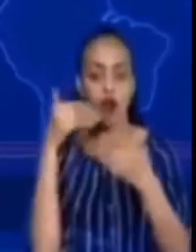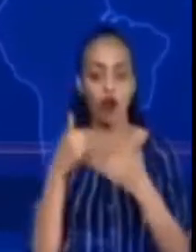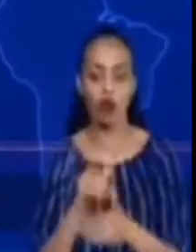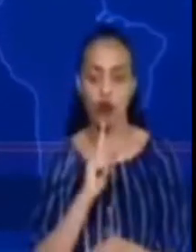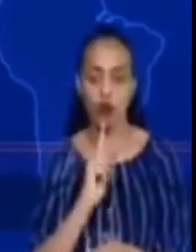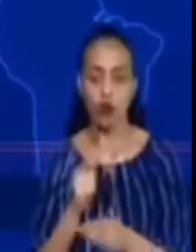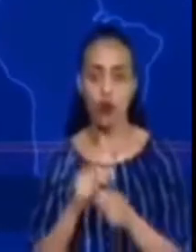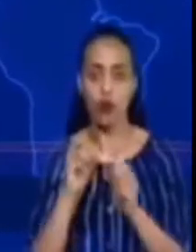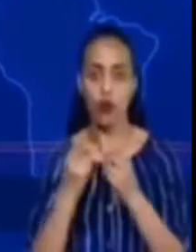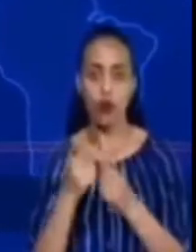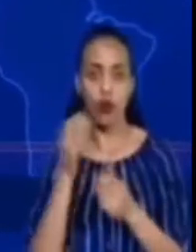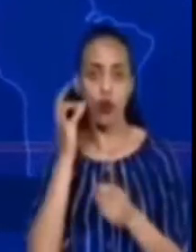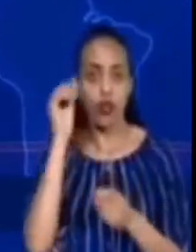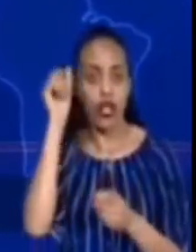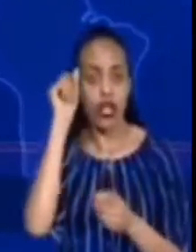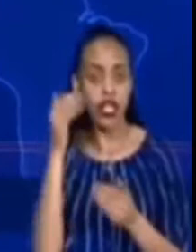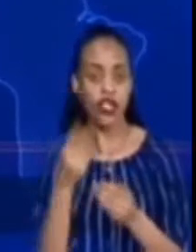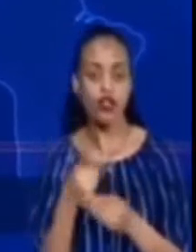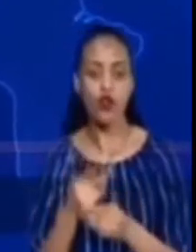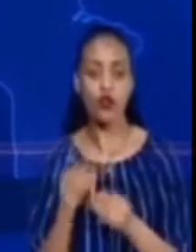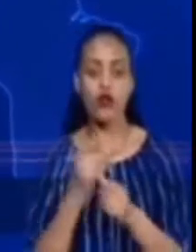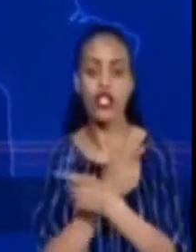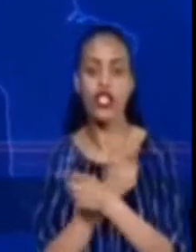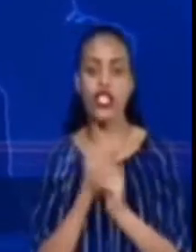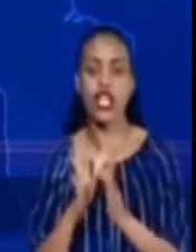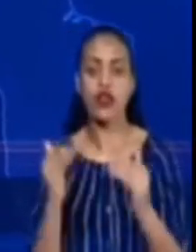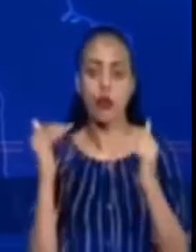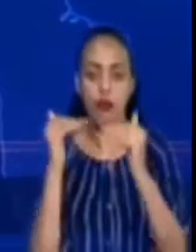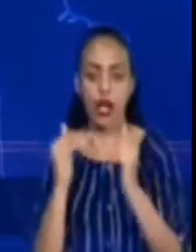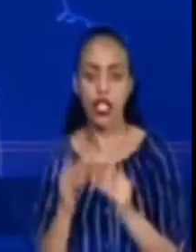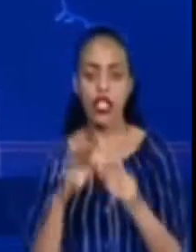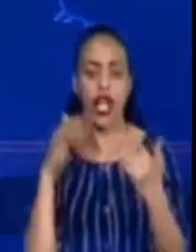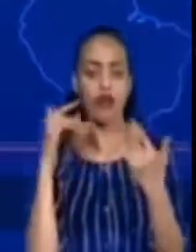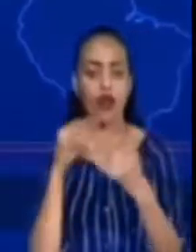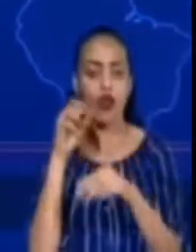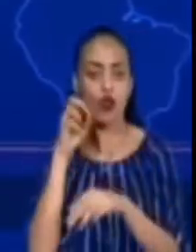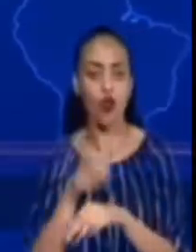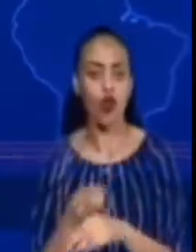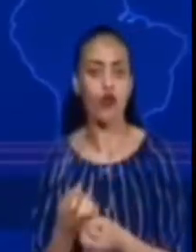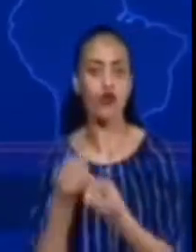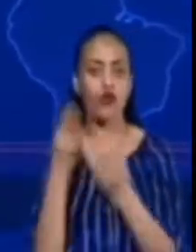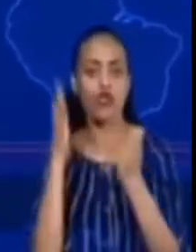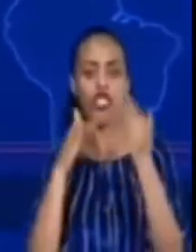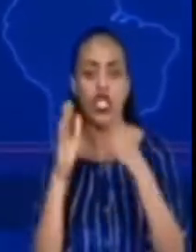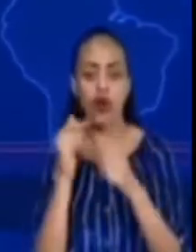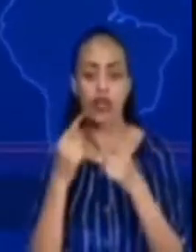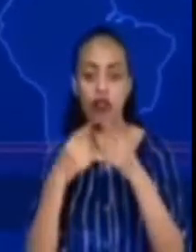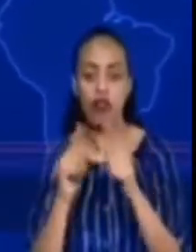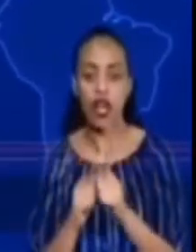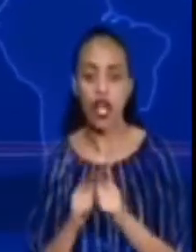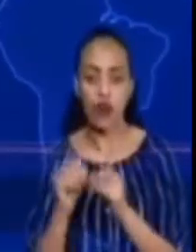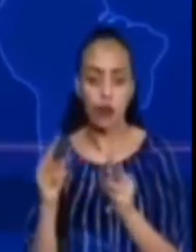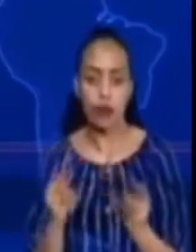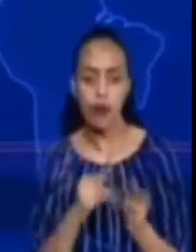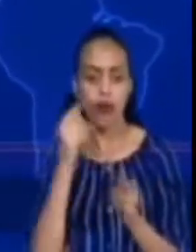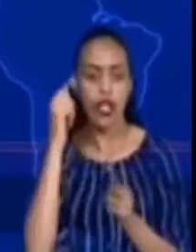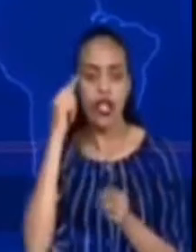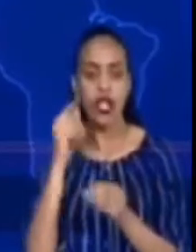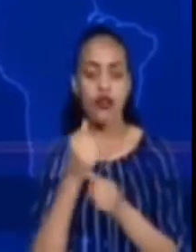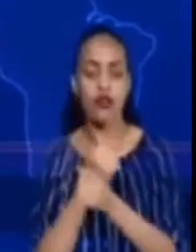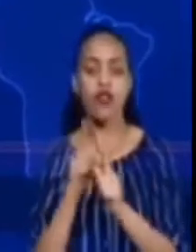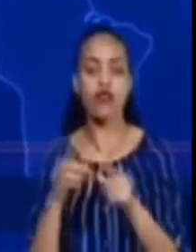እኔ ዶክተር ዘበነ የድሮ ቄስ የሆኑ ሼኪ የድሮ ጠጪ የሆኑ